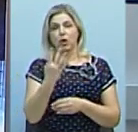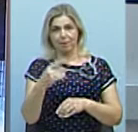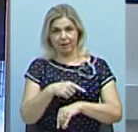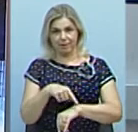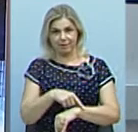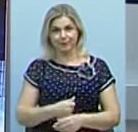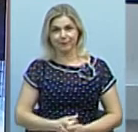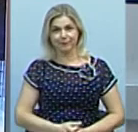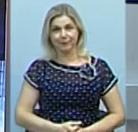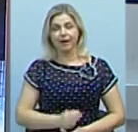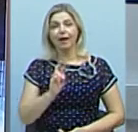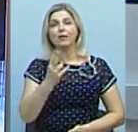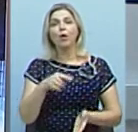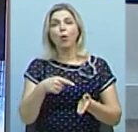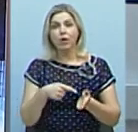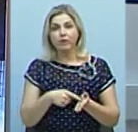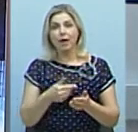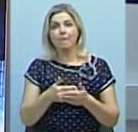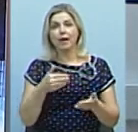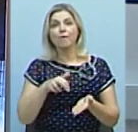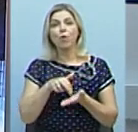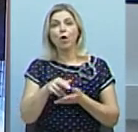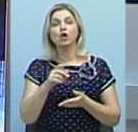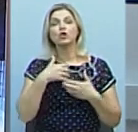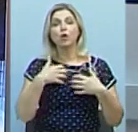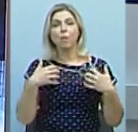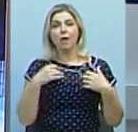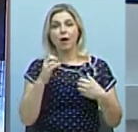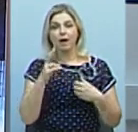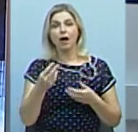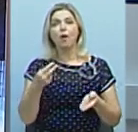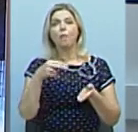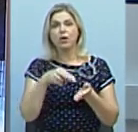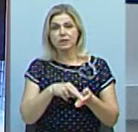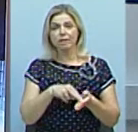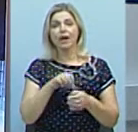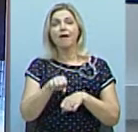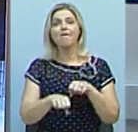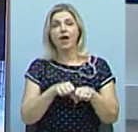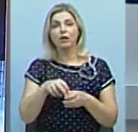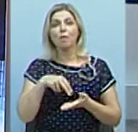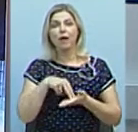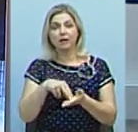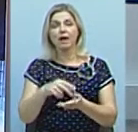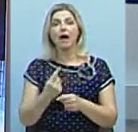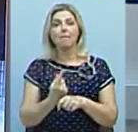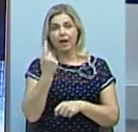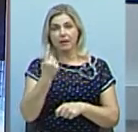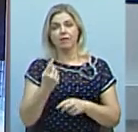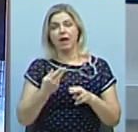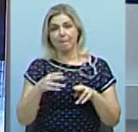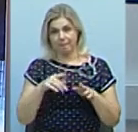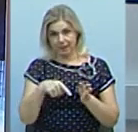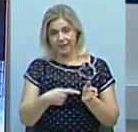21:45. І в Миколаєві перед входом в зоопарк встановили паркувальний веломайданчик з першою в місті станцією